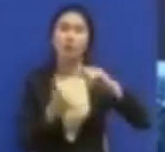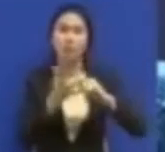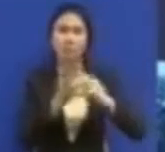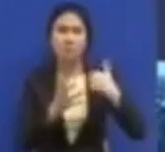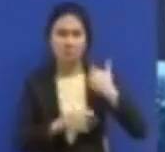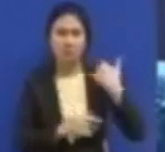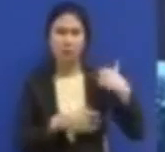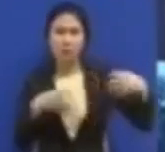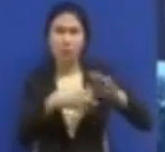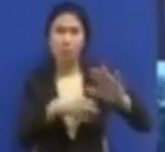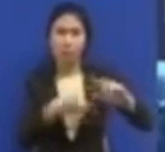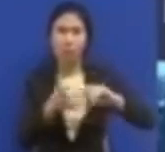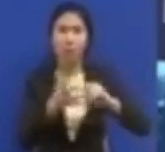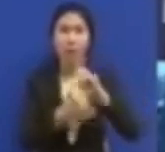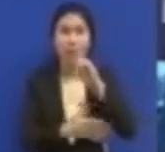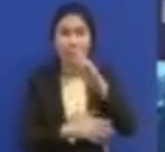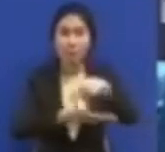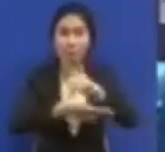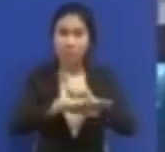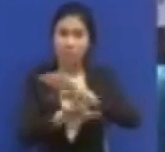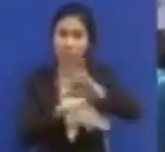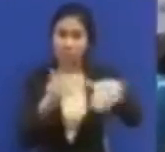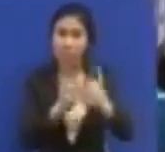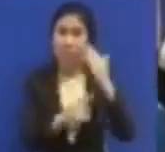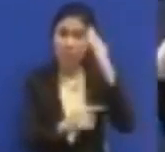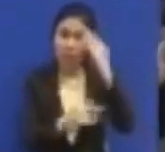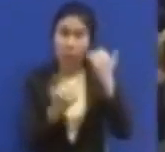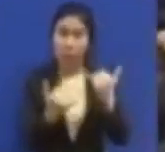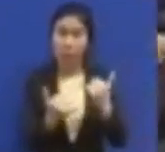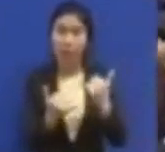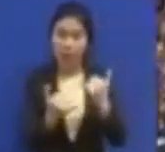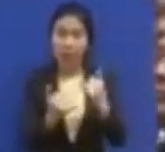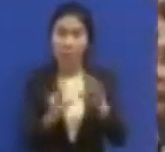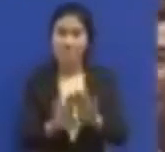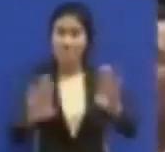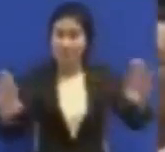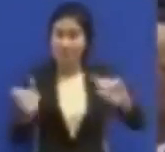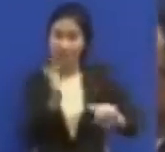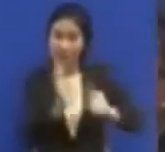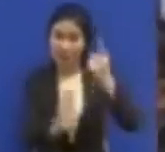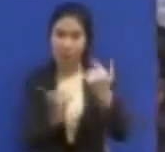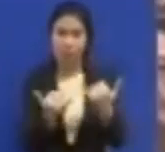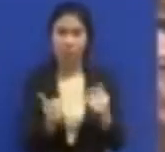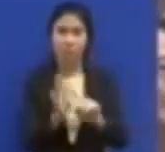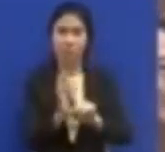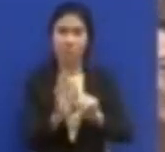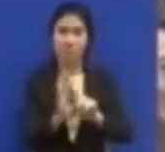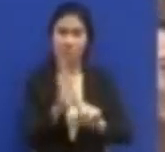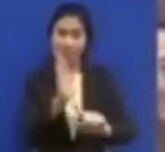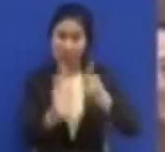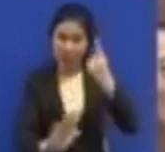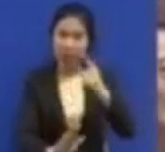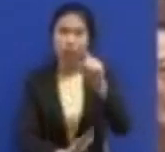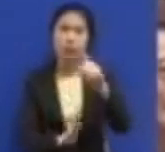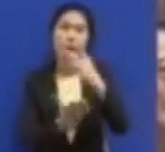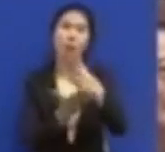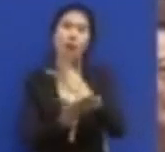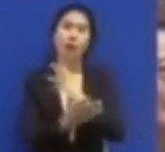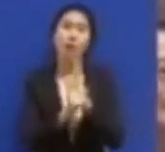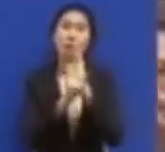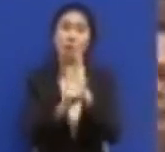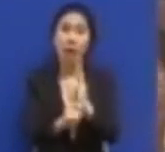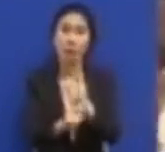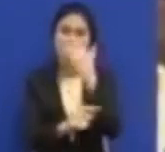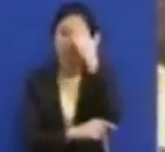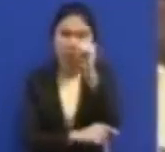เพราะฉะนั้นผมจะบอกท่านประธานที่เคารพครับว่าเปิดสภาครั้งแรกเนี่ยมันควรจะเป็นตามระเบียบวาระไม่อย่างนั้นประมุ